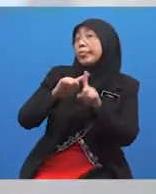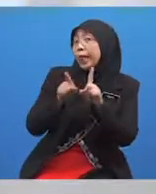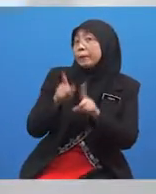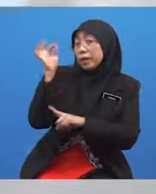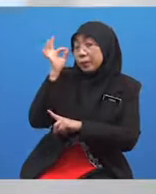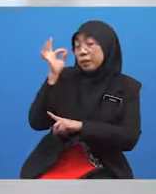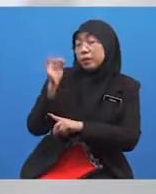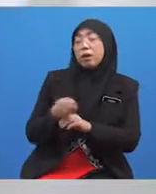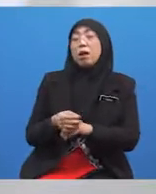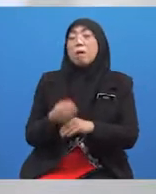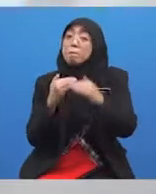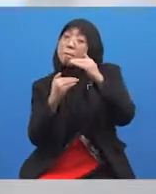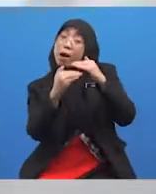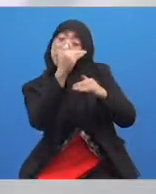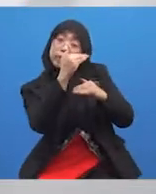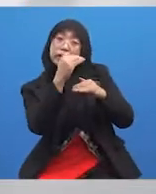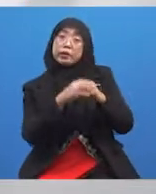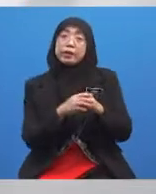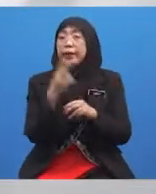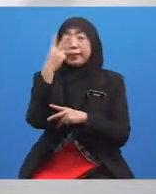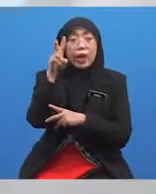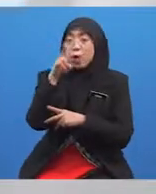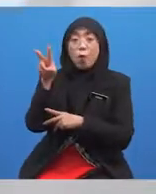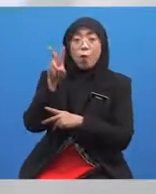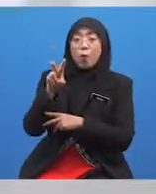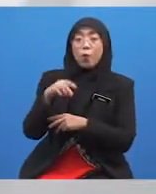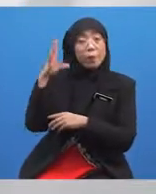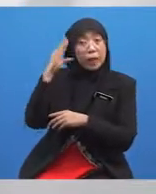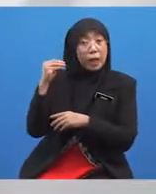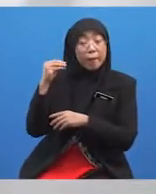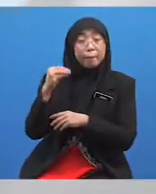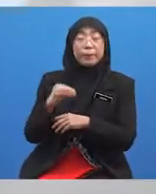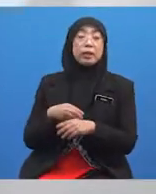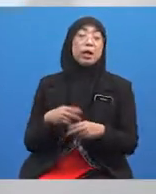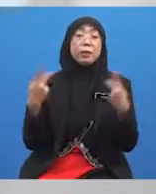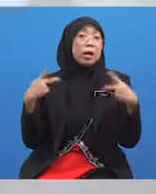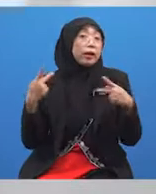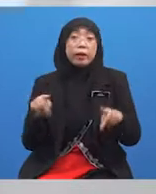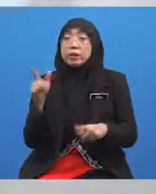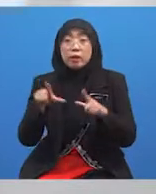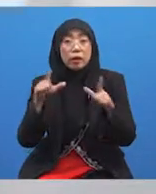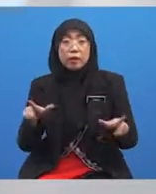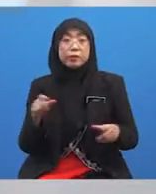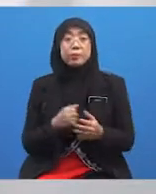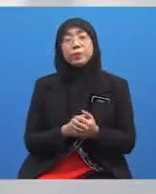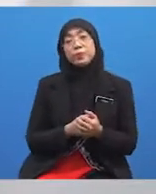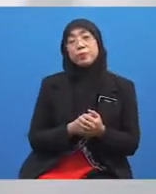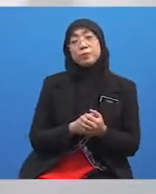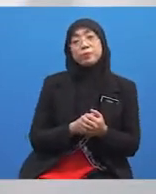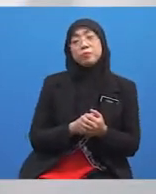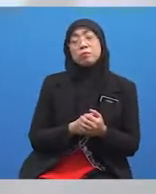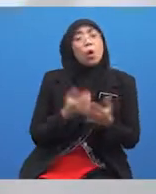seseorang. Pada masa ini, pengguna tidak mempunyai maklumat yang cukup tentang produk yang baru berada di pasaran dari segi